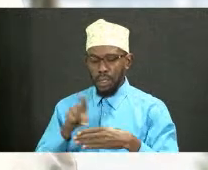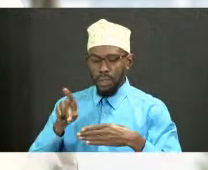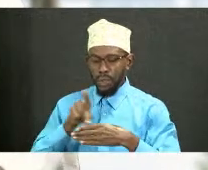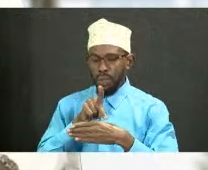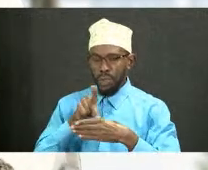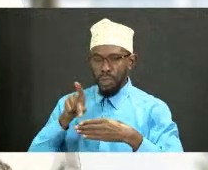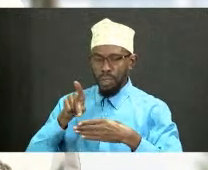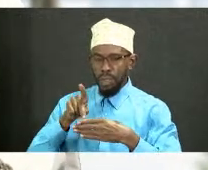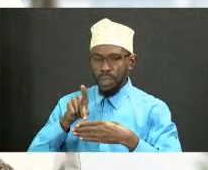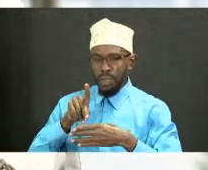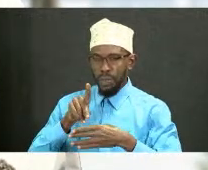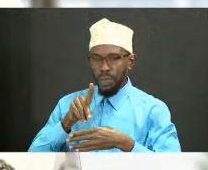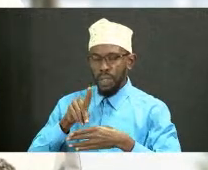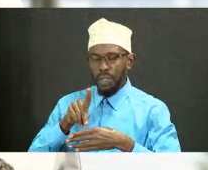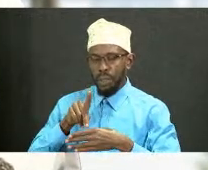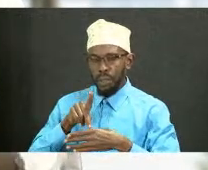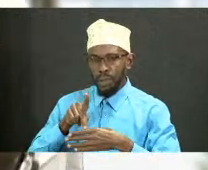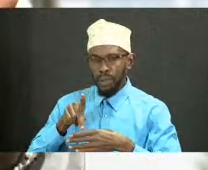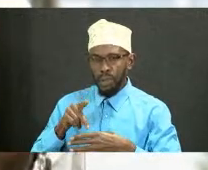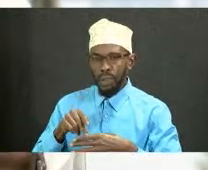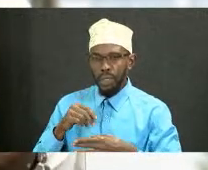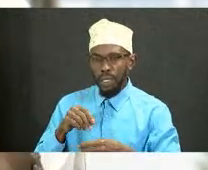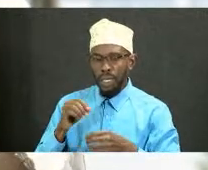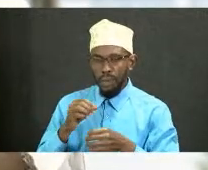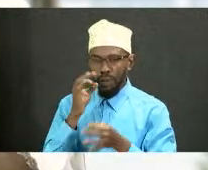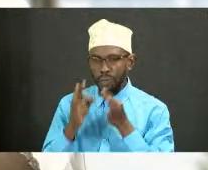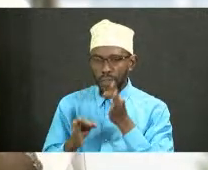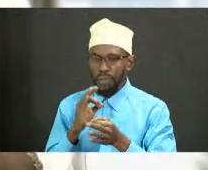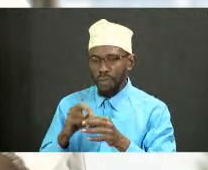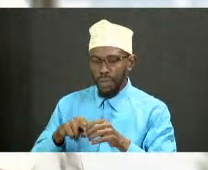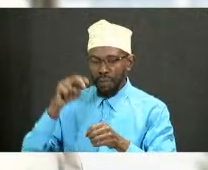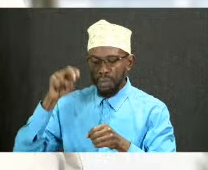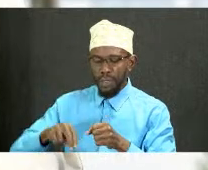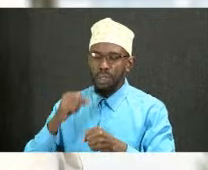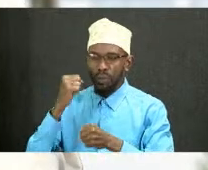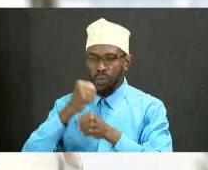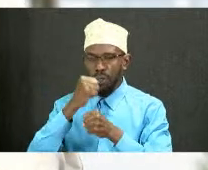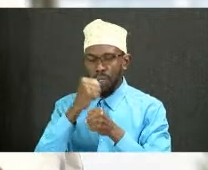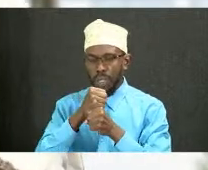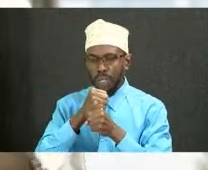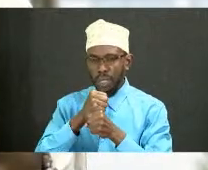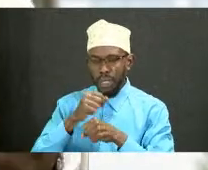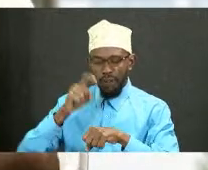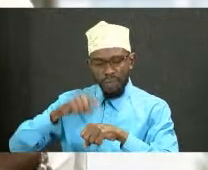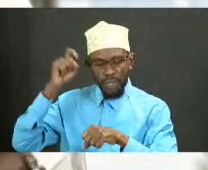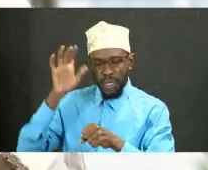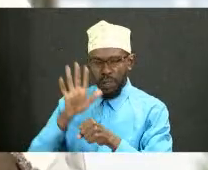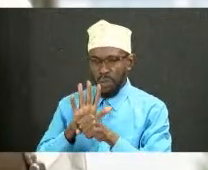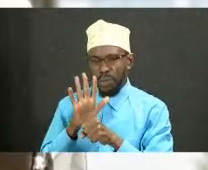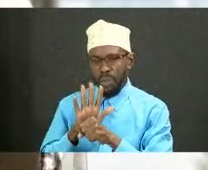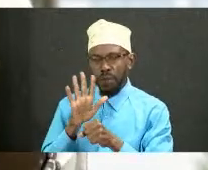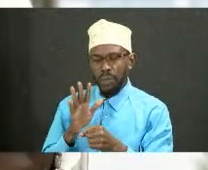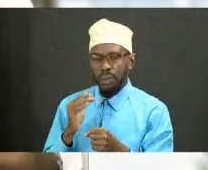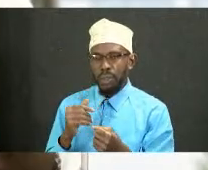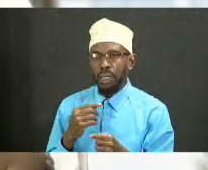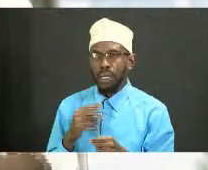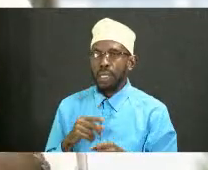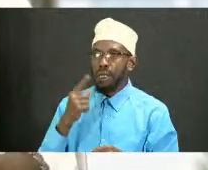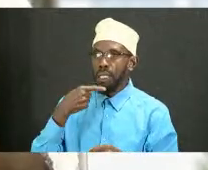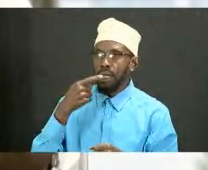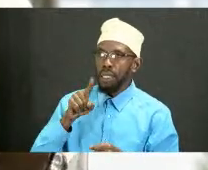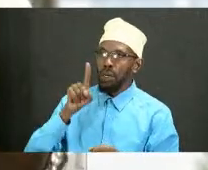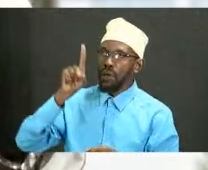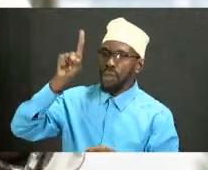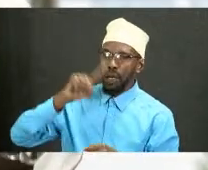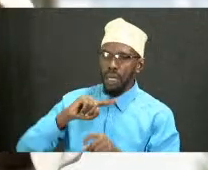saikolojia, huwa bila shaka watu wakiwa wamepoteza ajira wanaathirika. Na tumesema hapo awali kwamba Mwenyezi Mungu